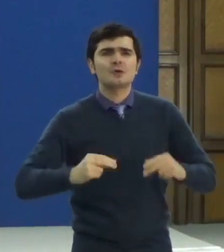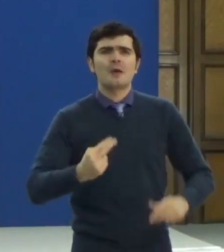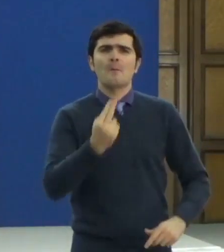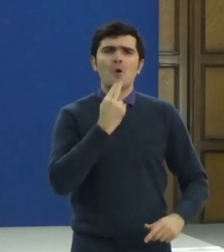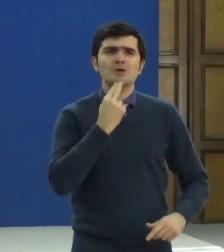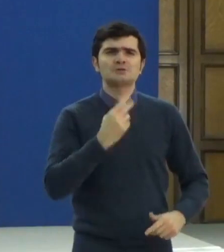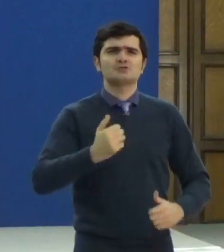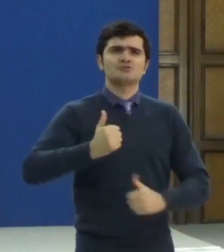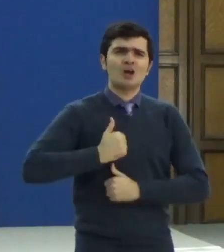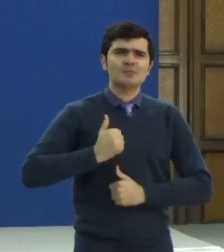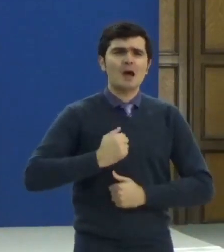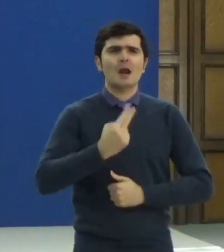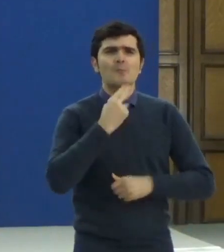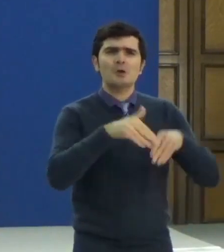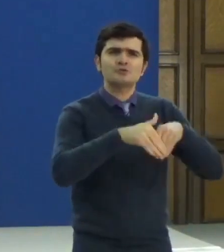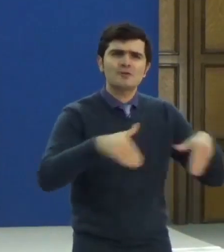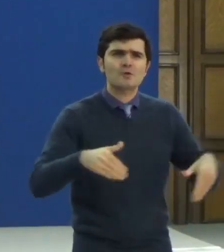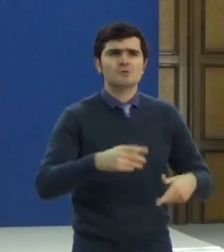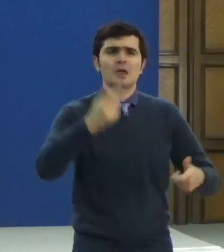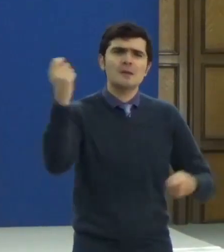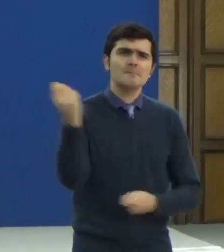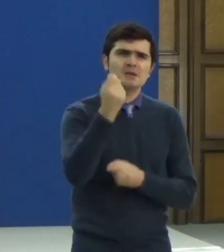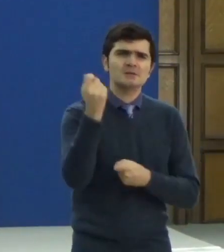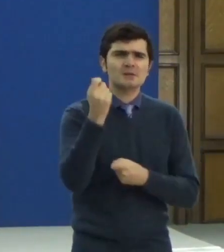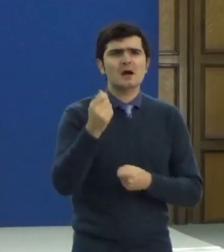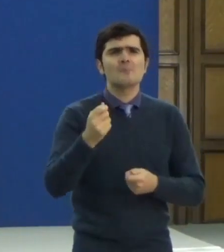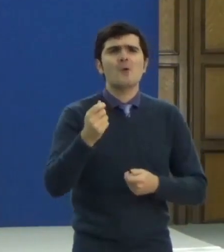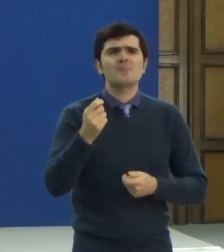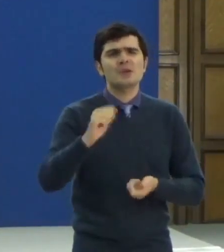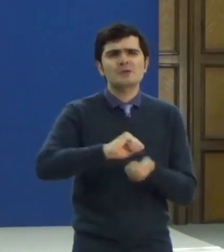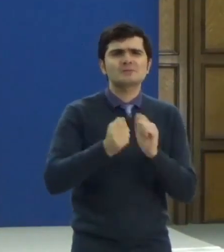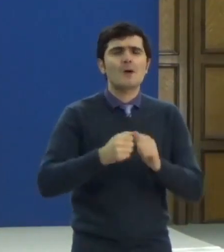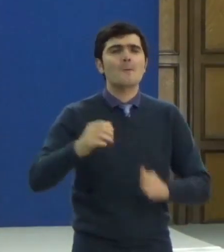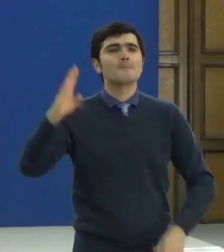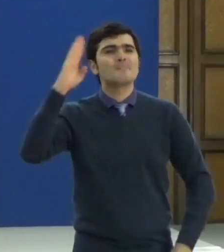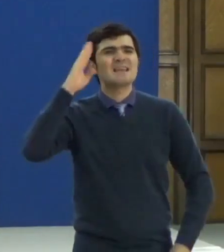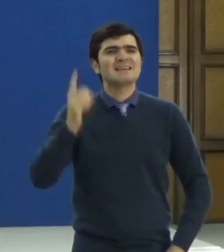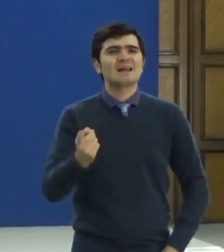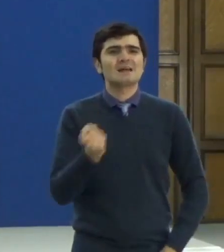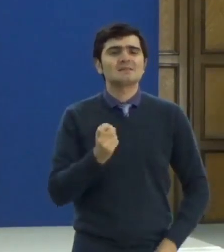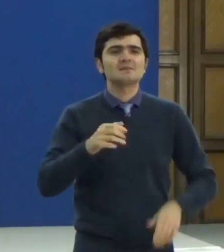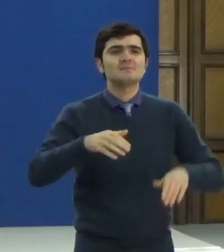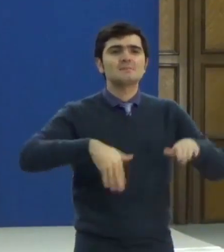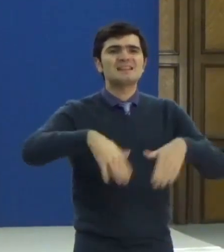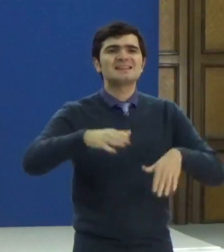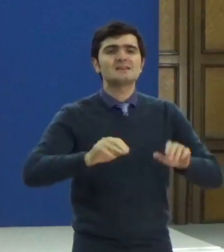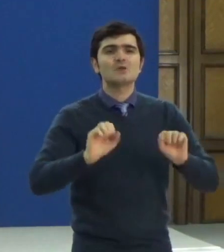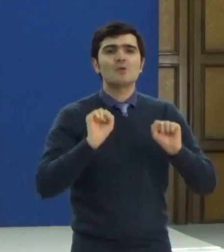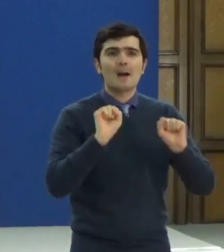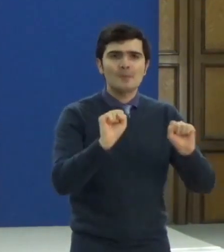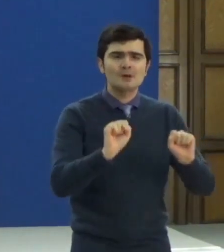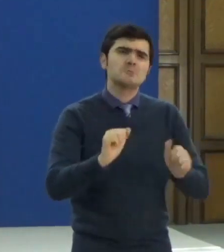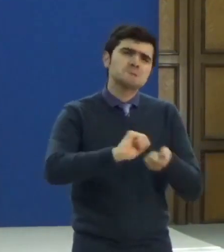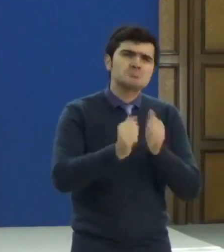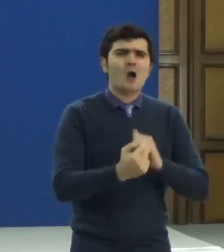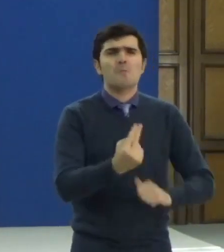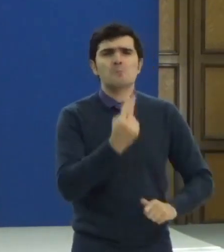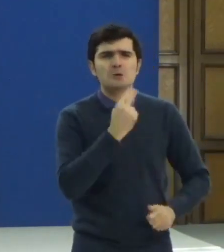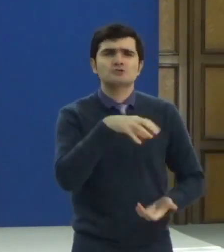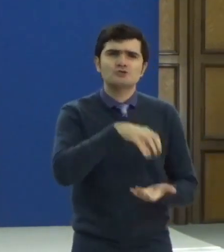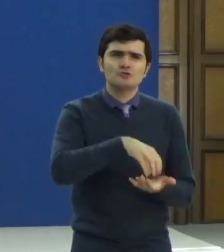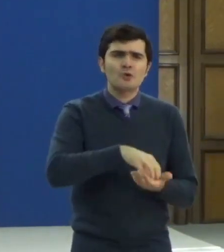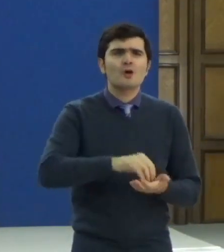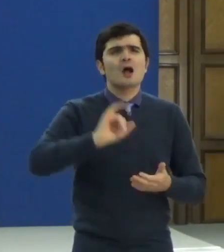frontieră, pompieri, militari ai Ministerului Apărării Naționale cu care colaborăm, polițiști locali și